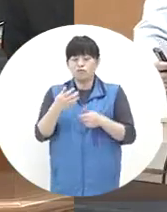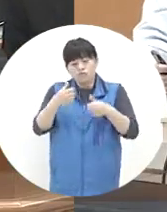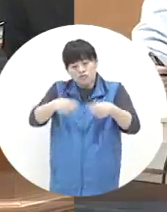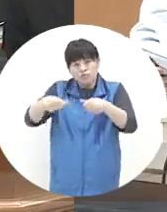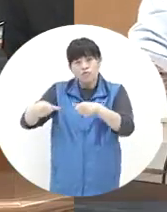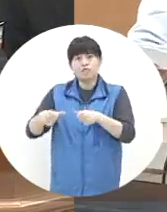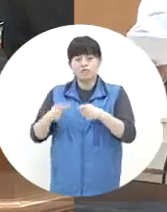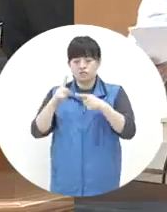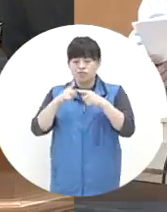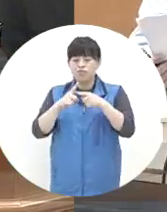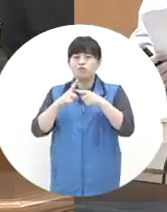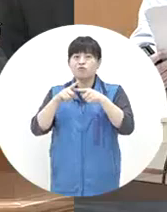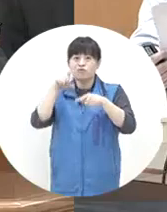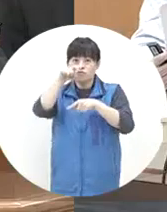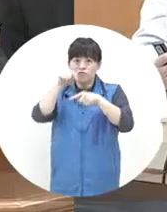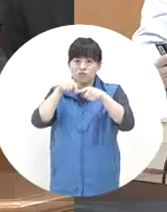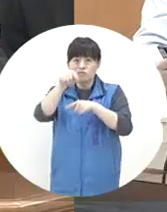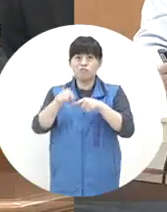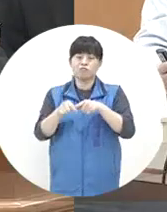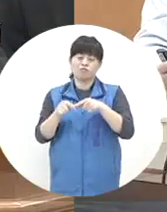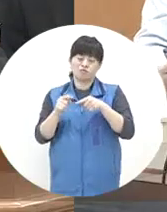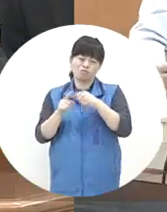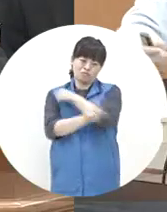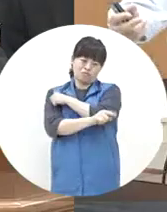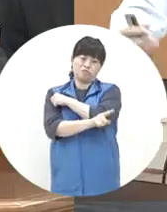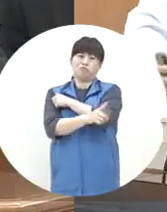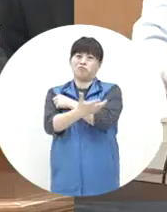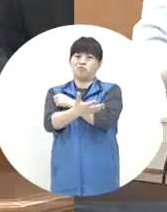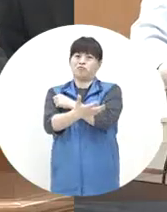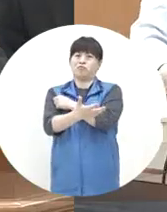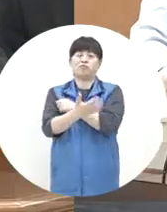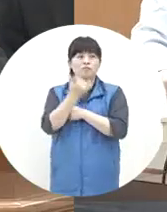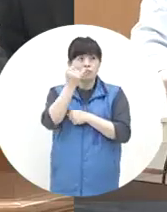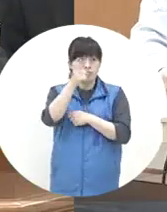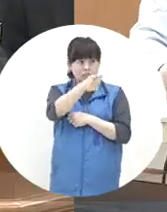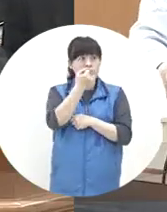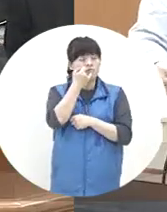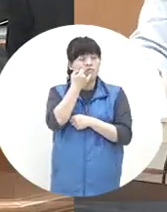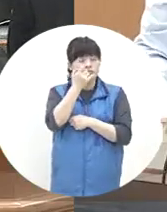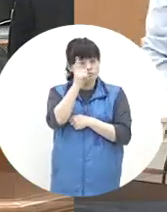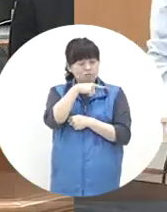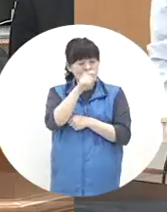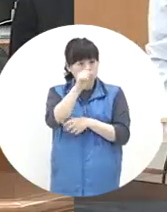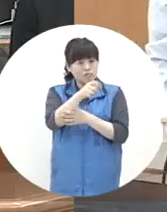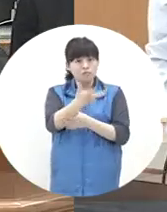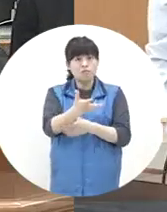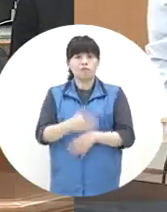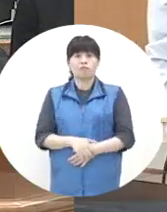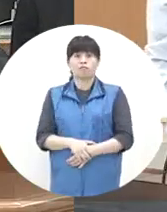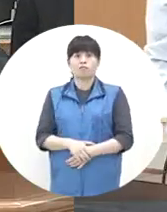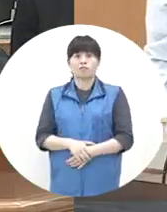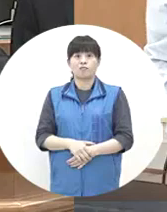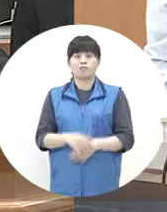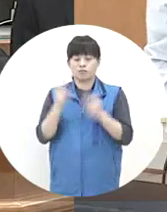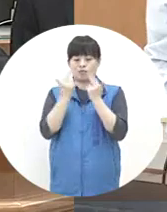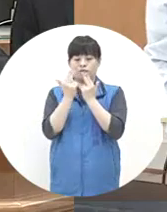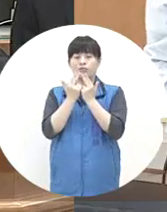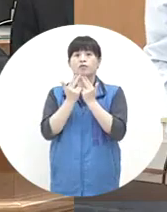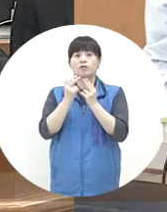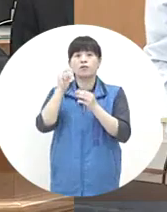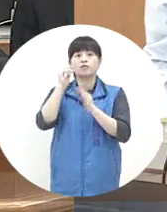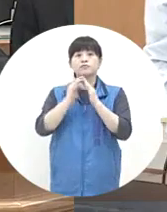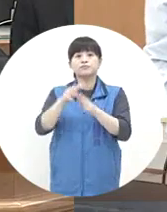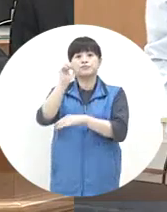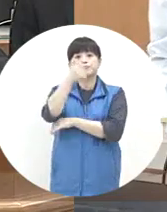们这个人均、哦、六都最后一名的这个状况，市长可以答应我吗？请回答。 在新北市因为刚好是一